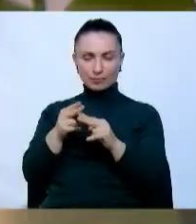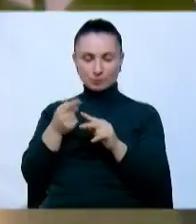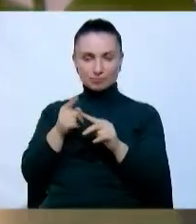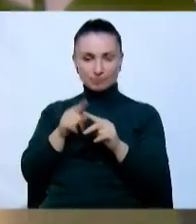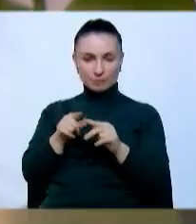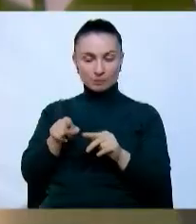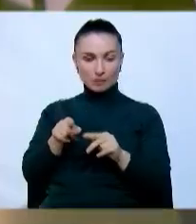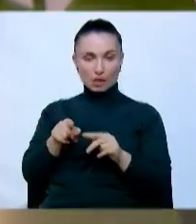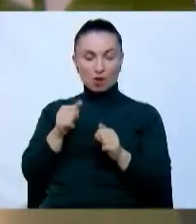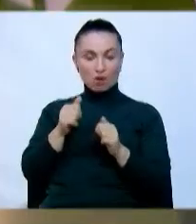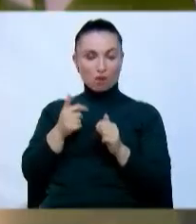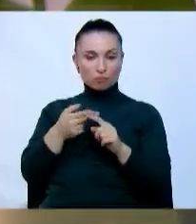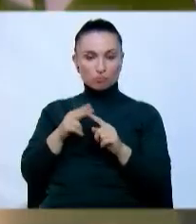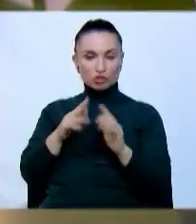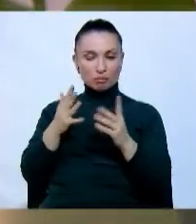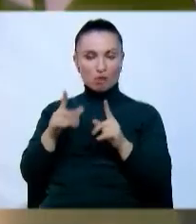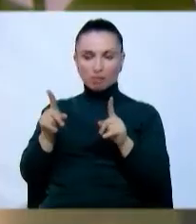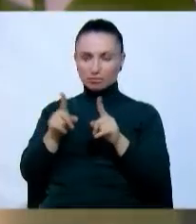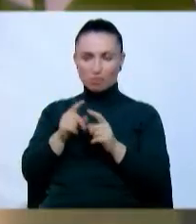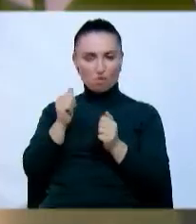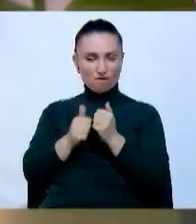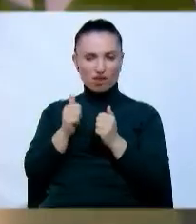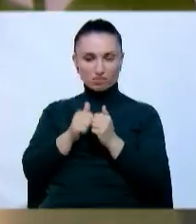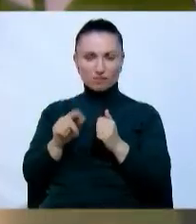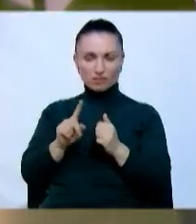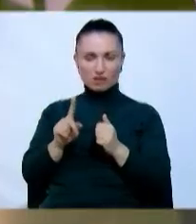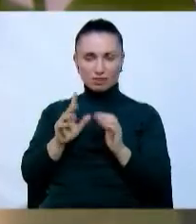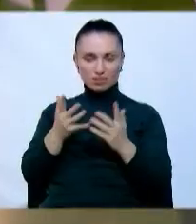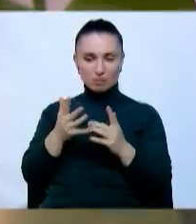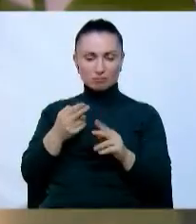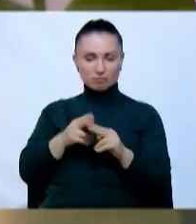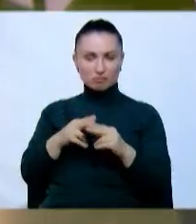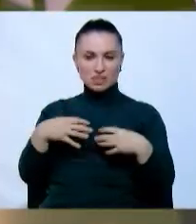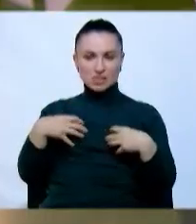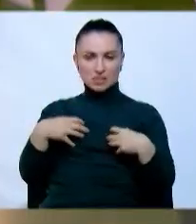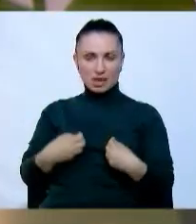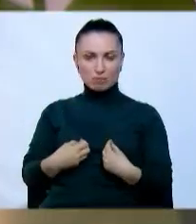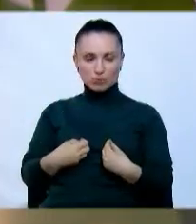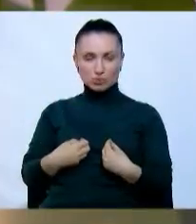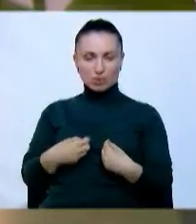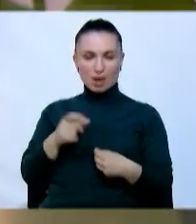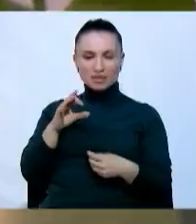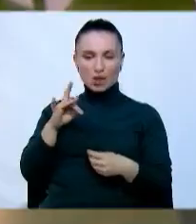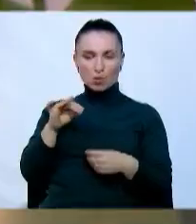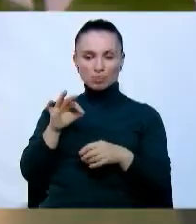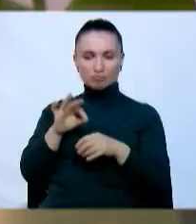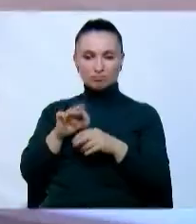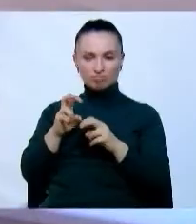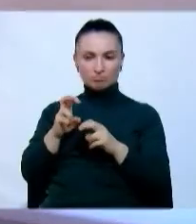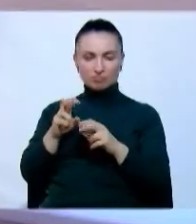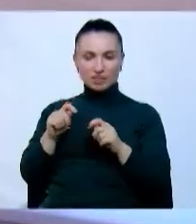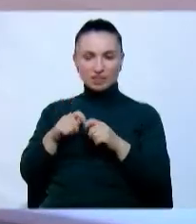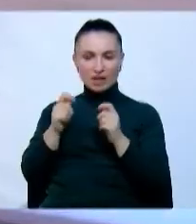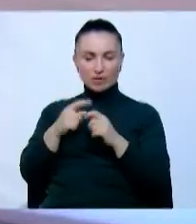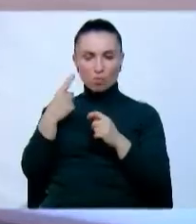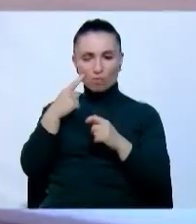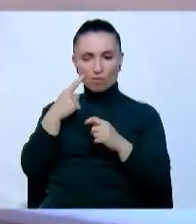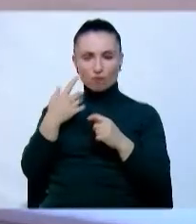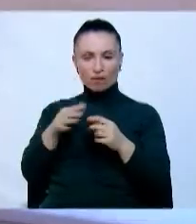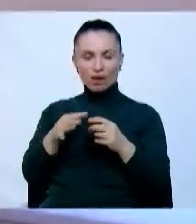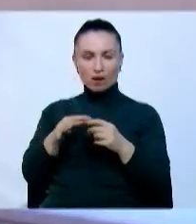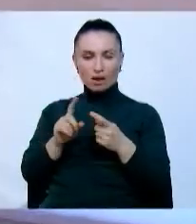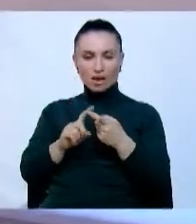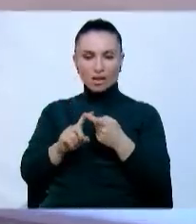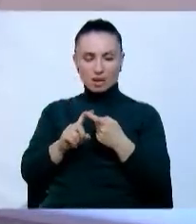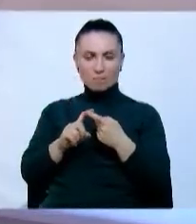უნდა, ყველა შემთხვევაში ესე არ ხდება და სამწუხაროდ ეპითელიუმის დარღვევის შემდგომ, ოდესაც უკვე ინფექცია ან